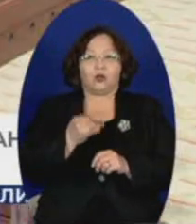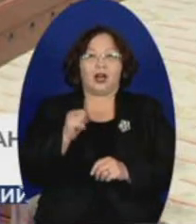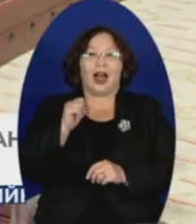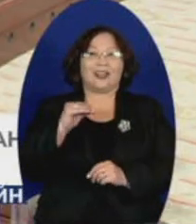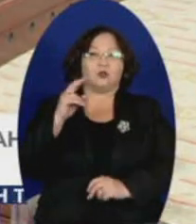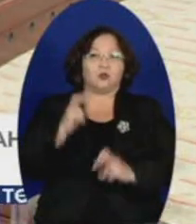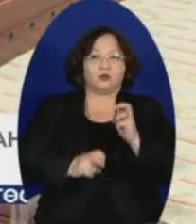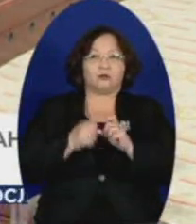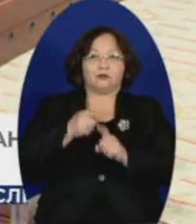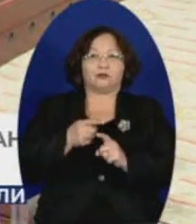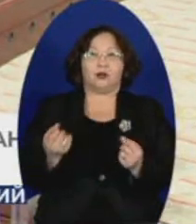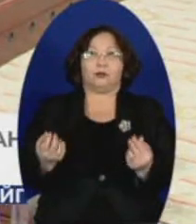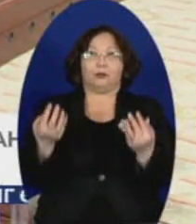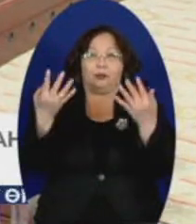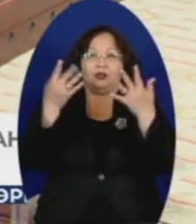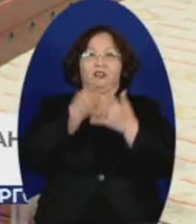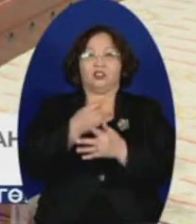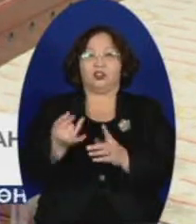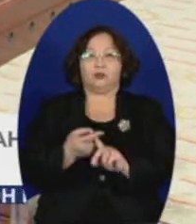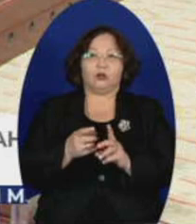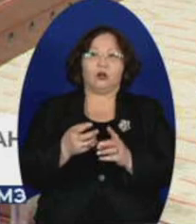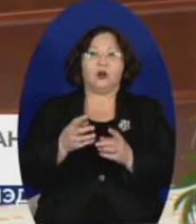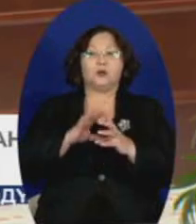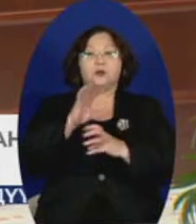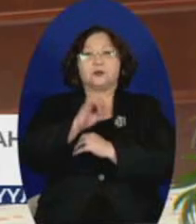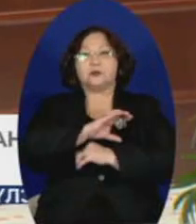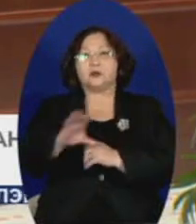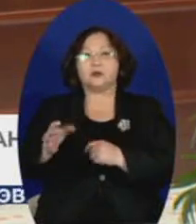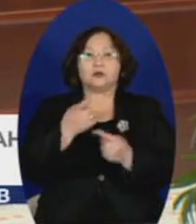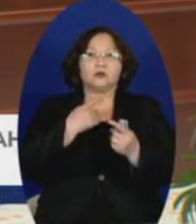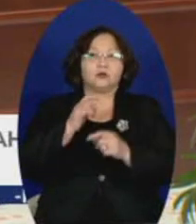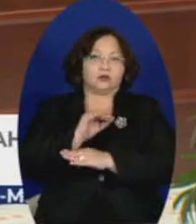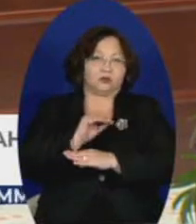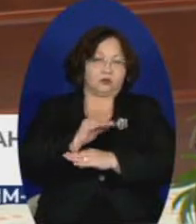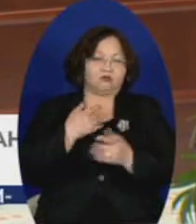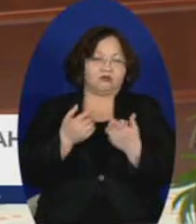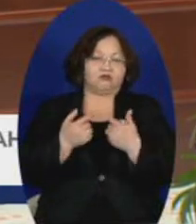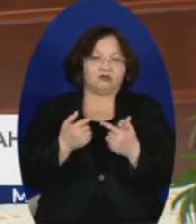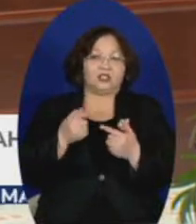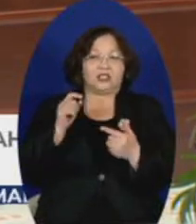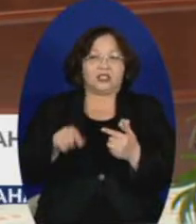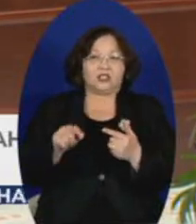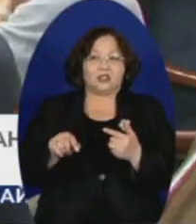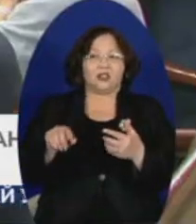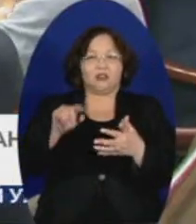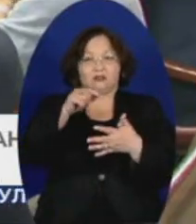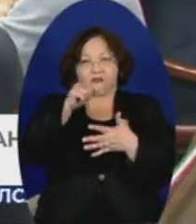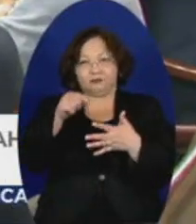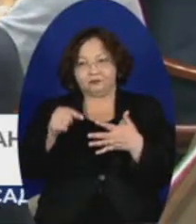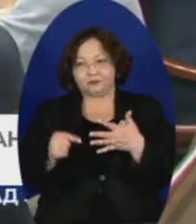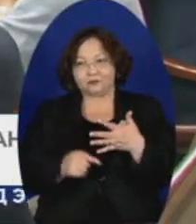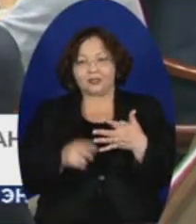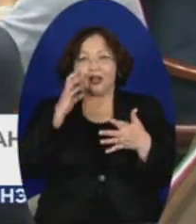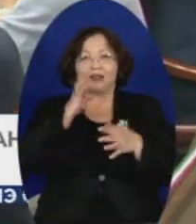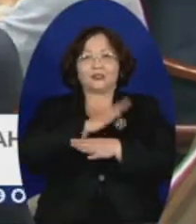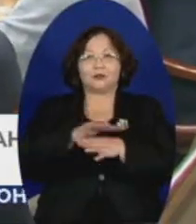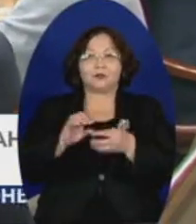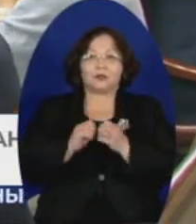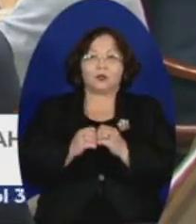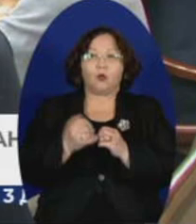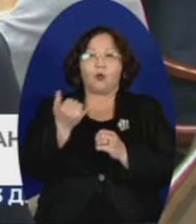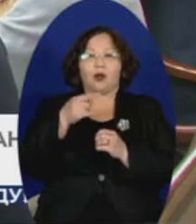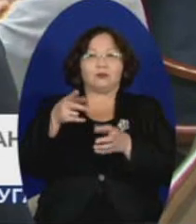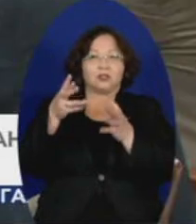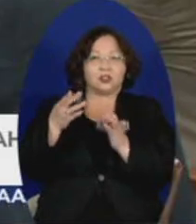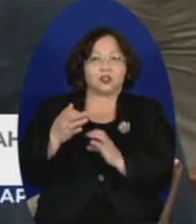үзүүлжээ. Хурлд оролцсон олон улсын байгууллагын төлөөлөгчдөө уур амьсгалын өөрчлөлтөд тэмцэх биологийн олон янз байдлыг хадгалах арга замыг сонгохдоо